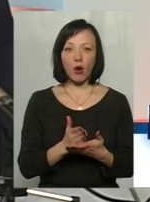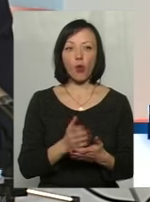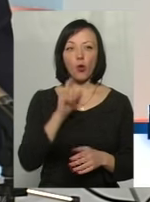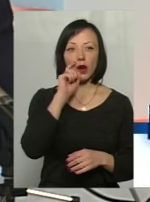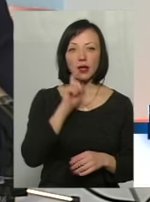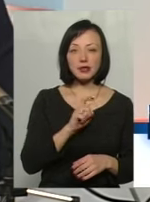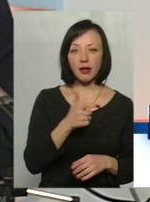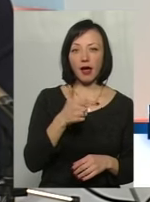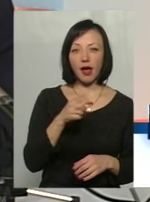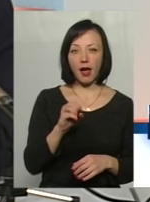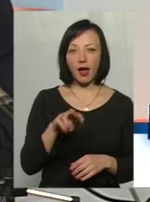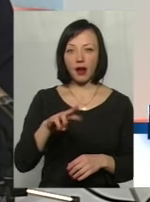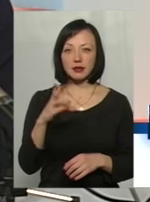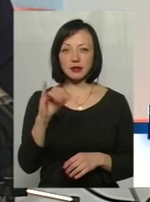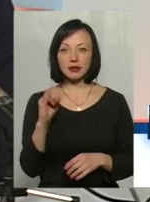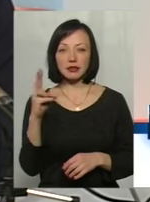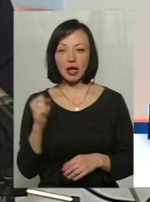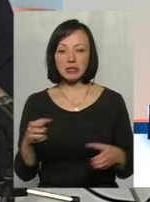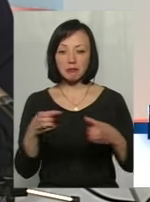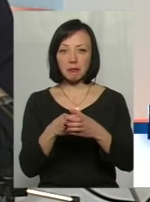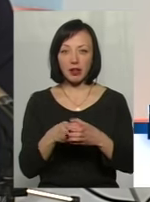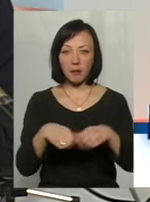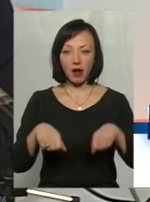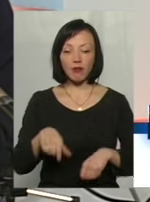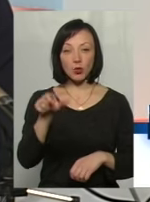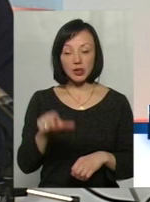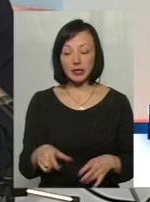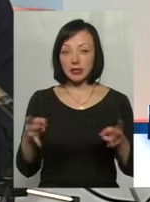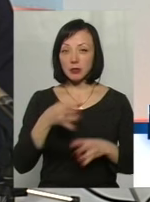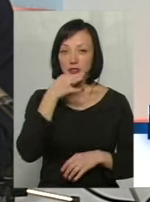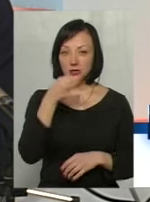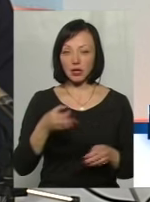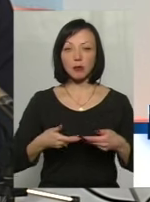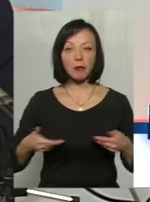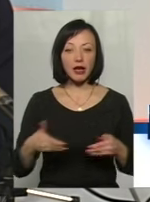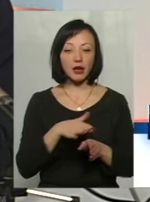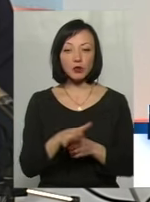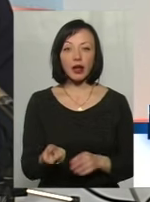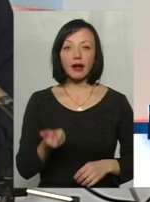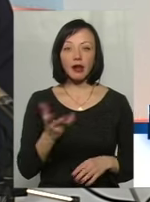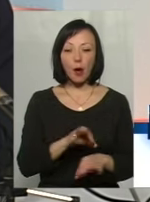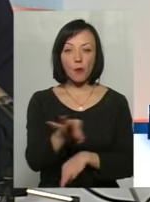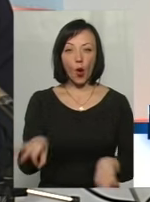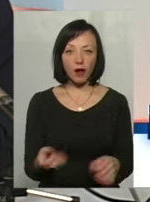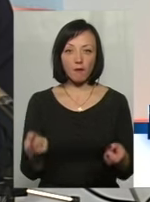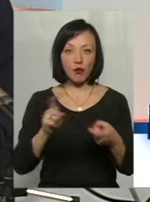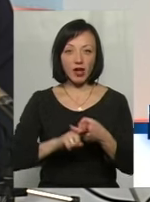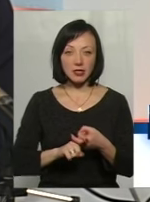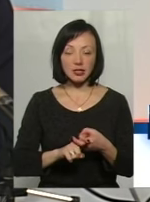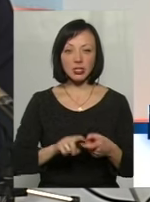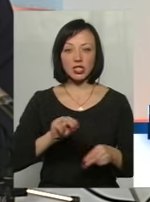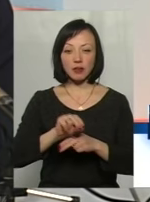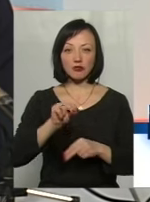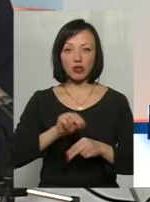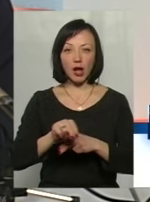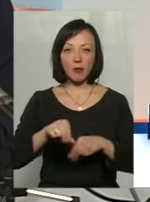людини. Крім того, варто зазначити, що ми також реалізовуємо кілька проєктів, які пов'язані з навчанням